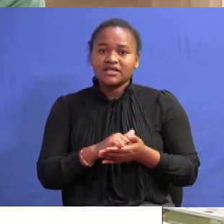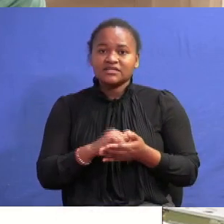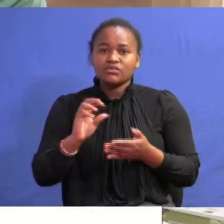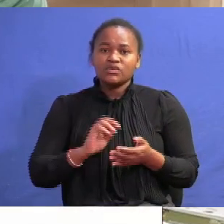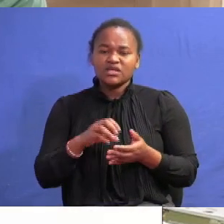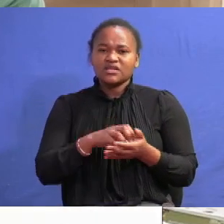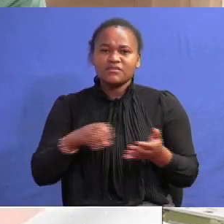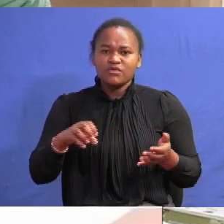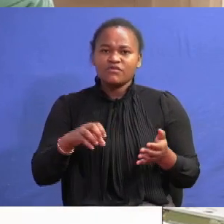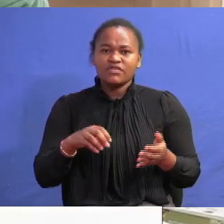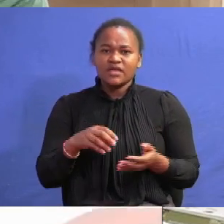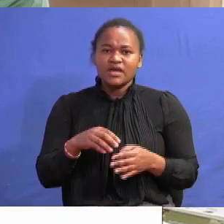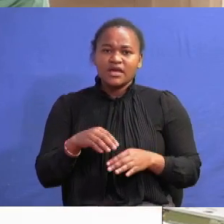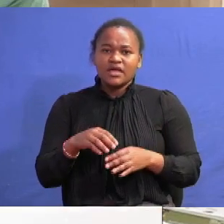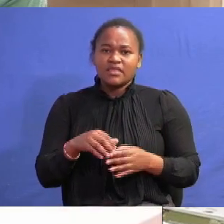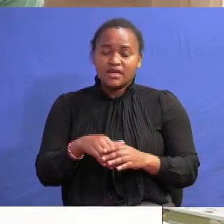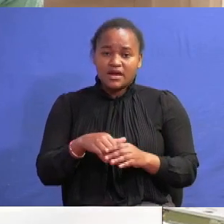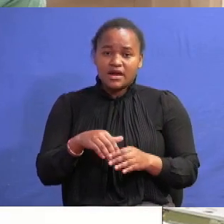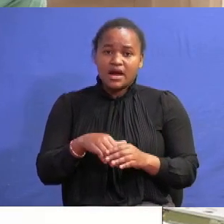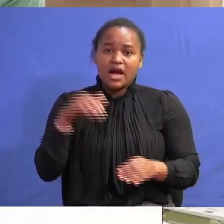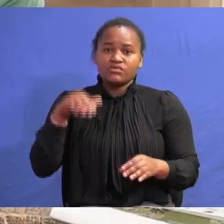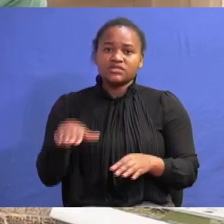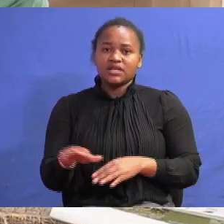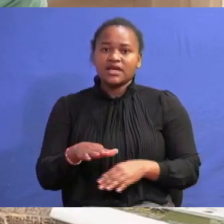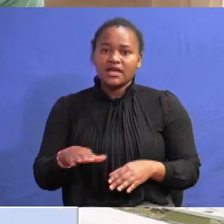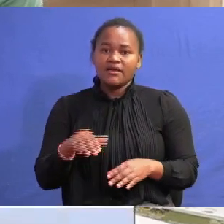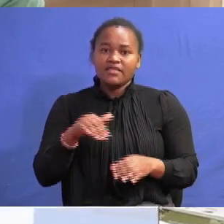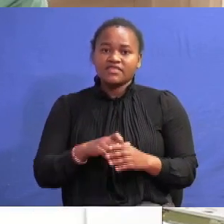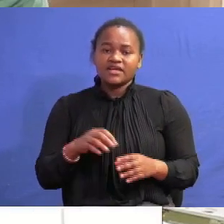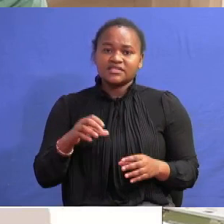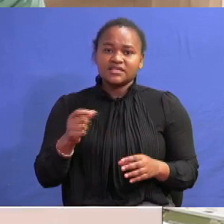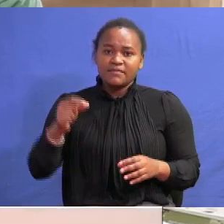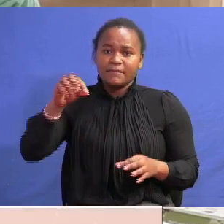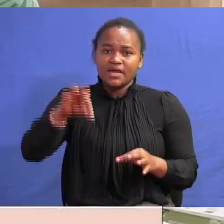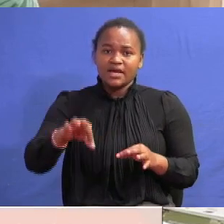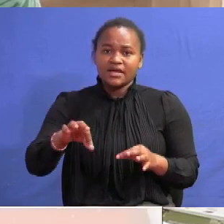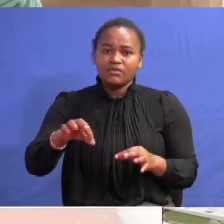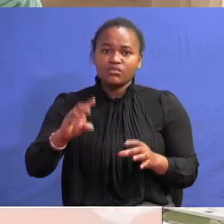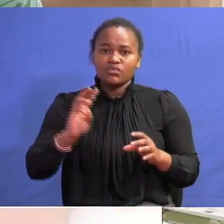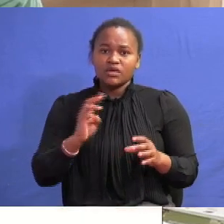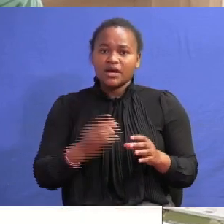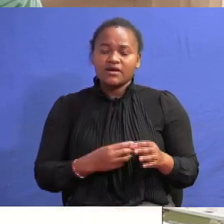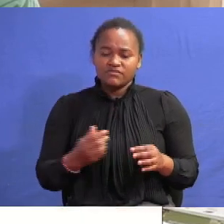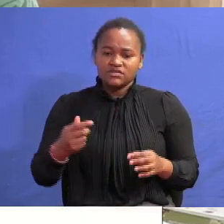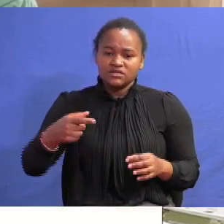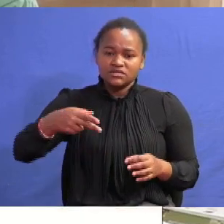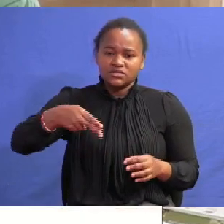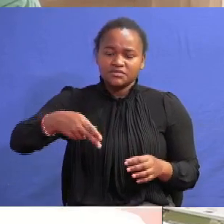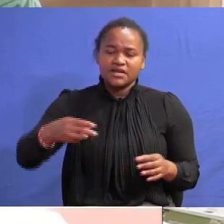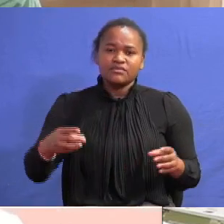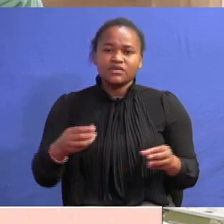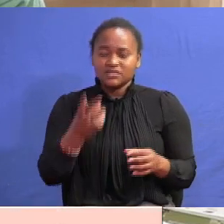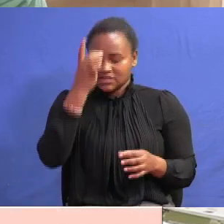the outer layer, tubaki na mbegu. Hiyo mbegu tunaitreat against botrytis na drips na magonjwa